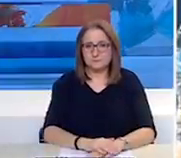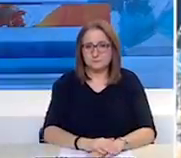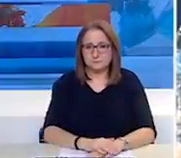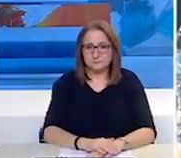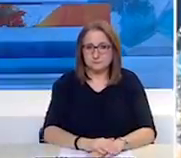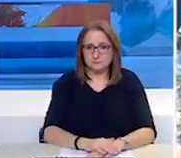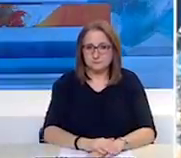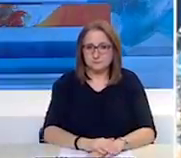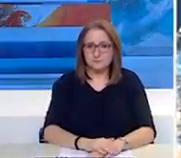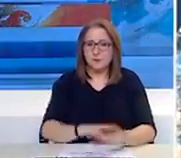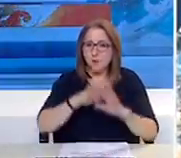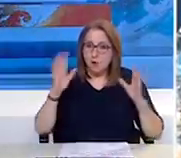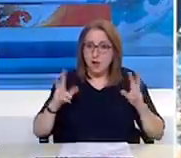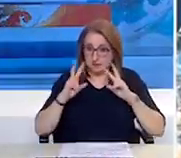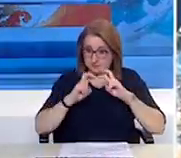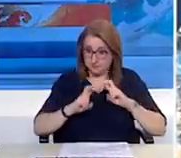Έχουν συνολικά ελεγχθεί